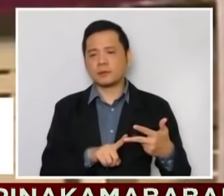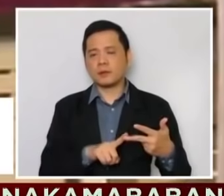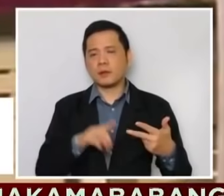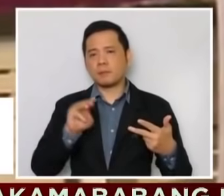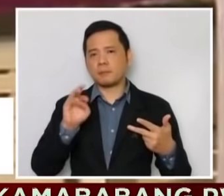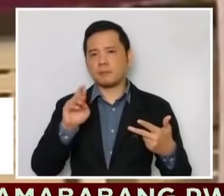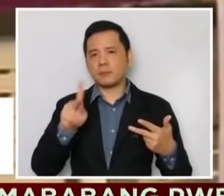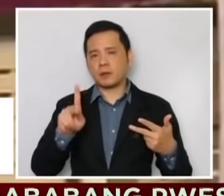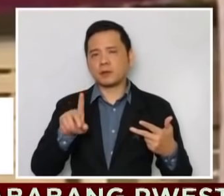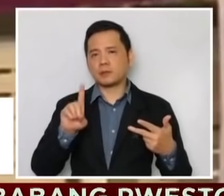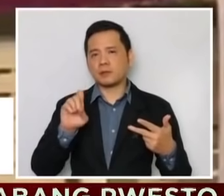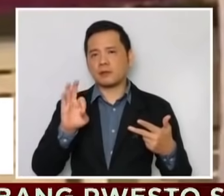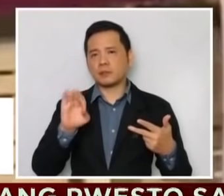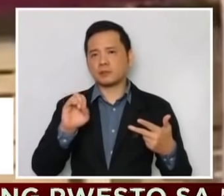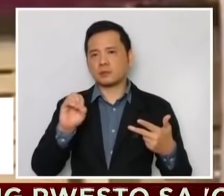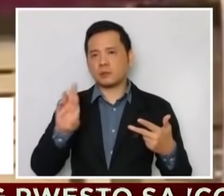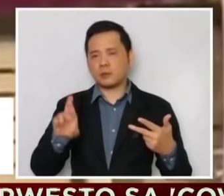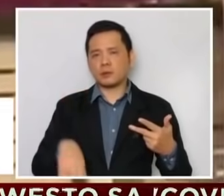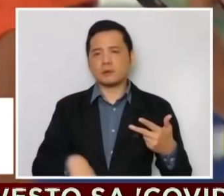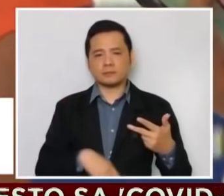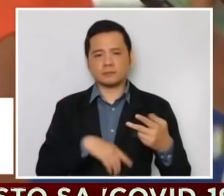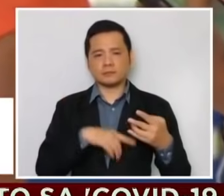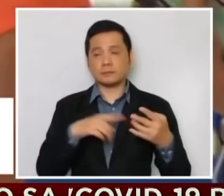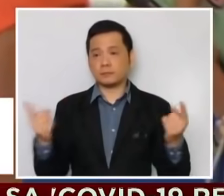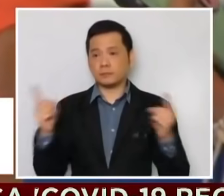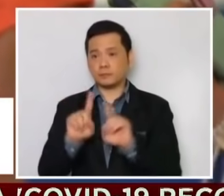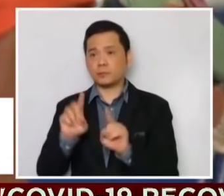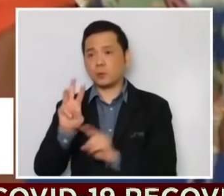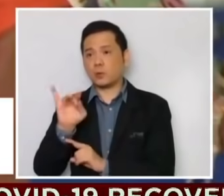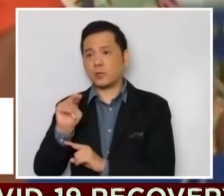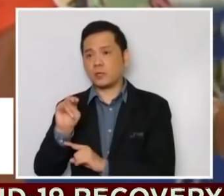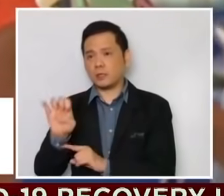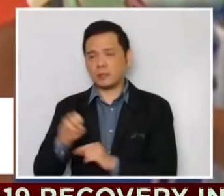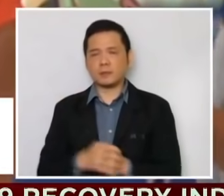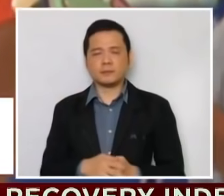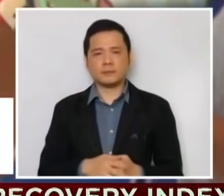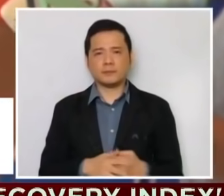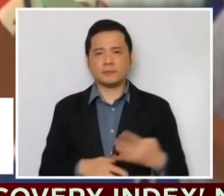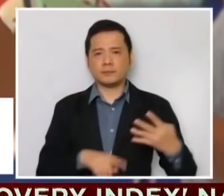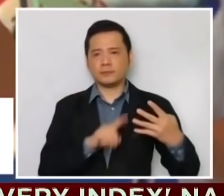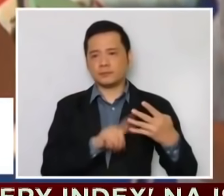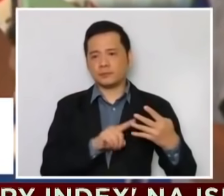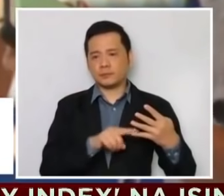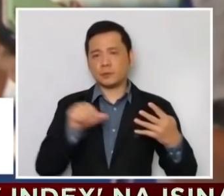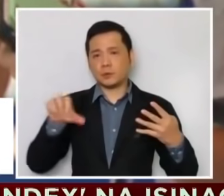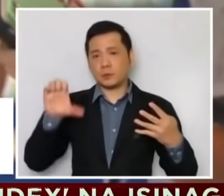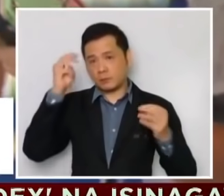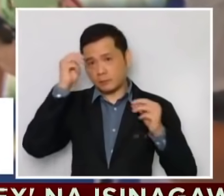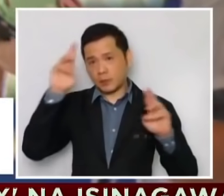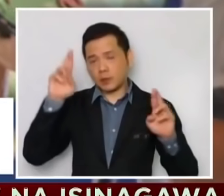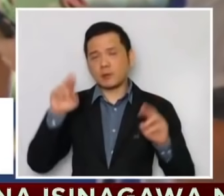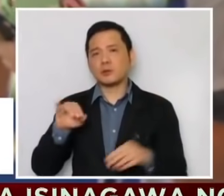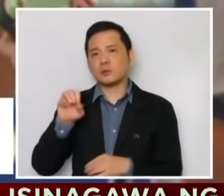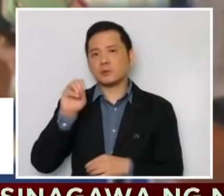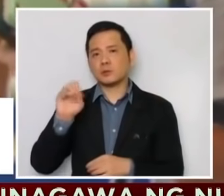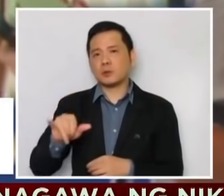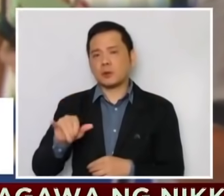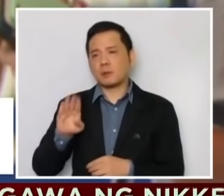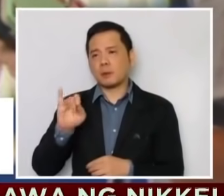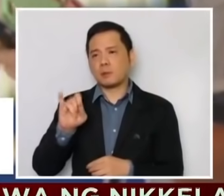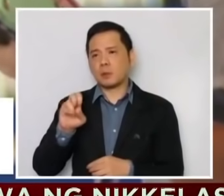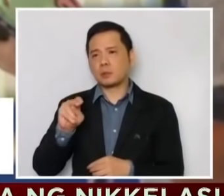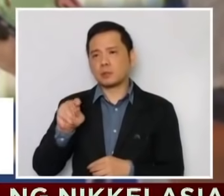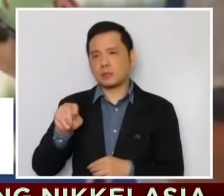Defensor, katandem si Councilor Winnie Castelo. Makakatunggali nila sina QC Mayor Joy Belmonte at Vice